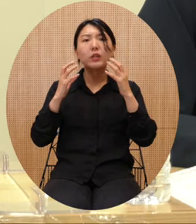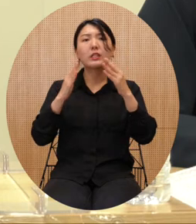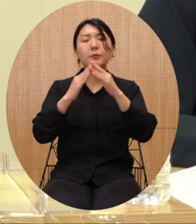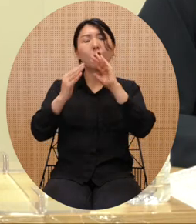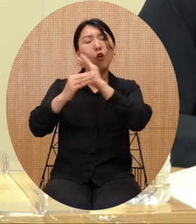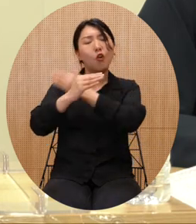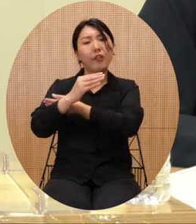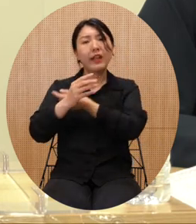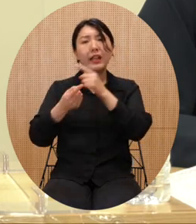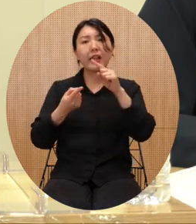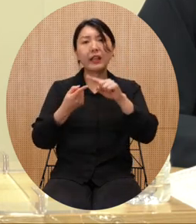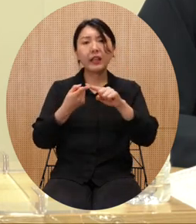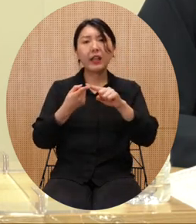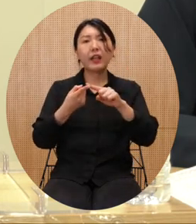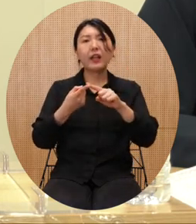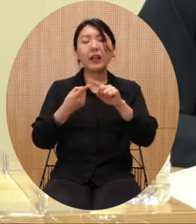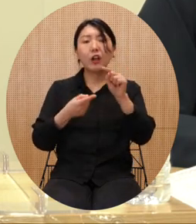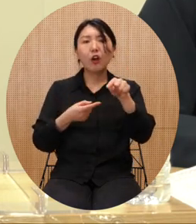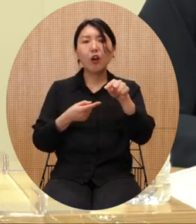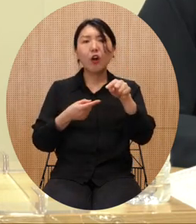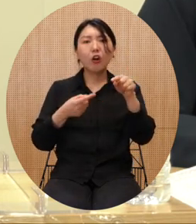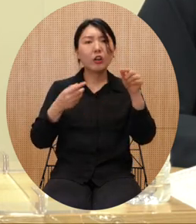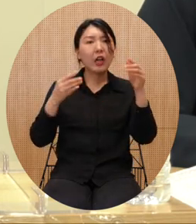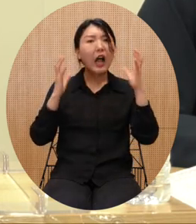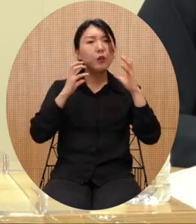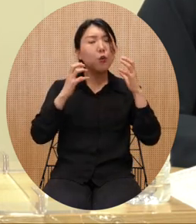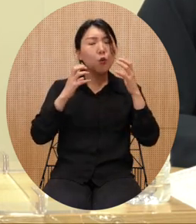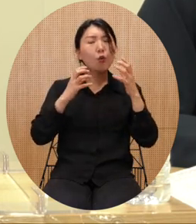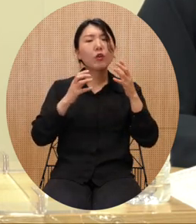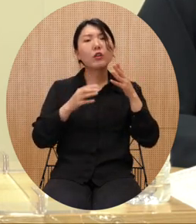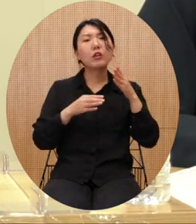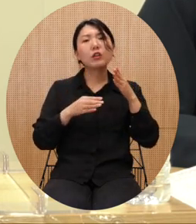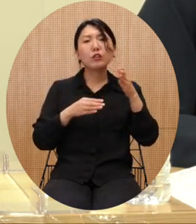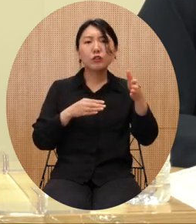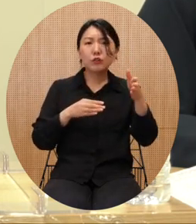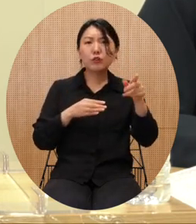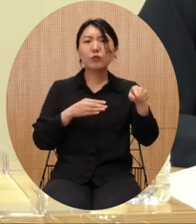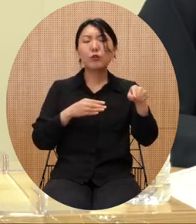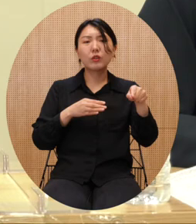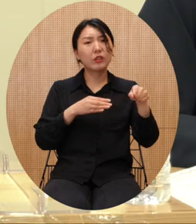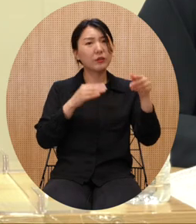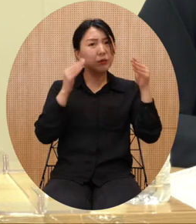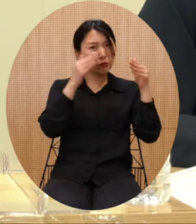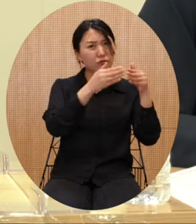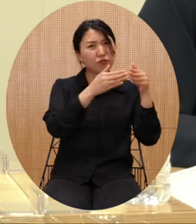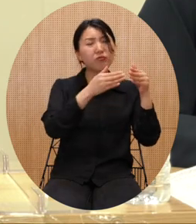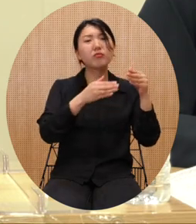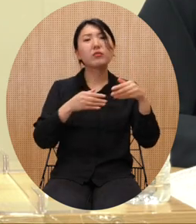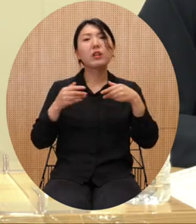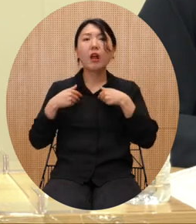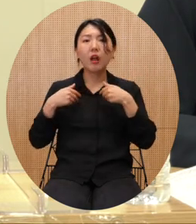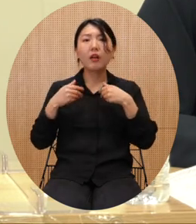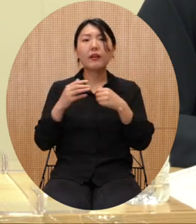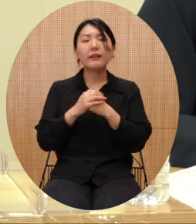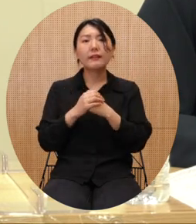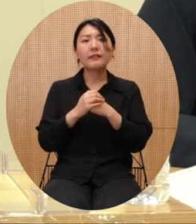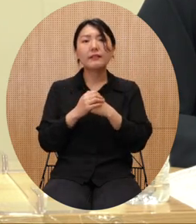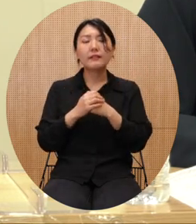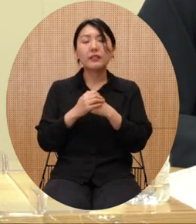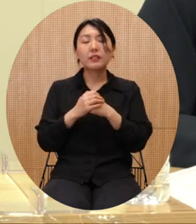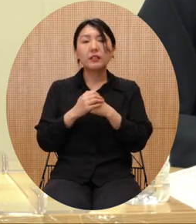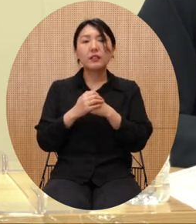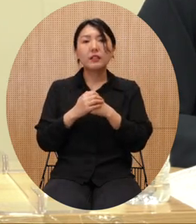빈곤, 아동 주거권에 대한 어떤 타겟이 제대로 되어 있지가 않기 때문에 오히려 그렇기 때문에